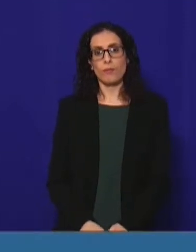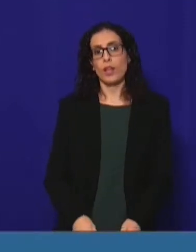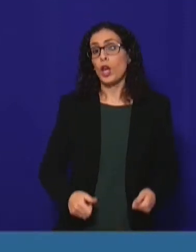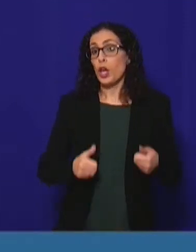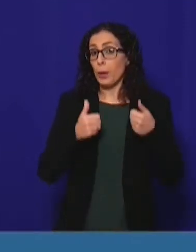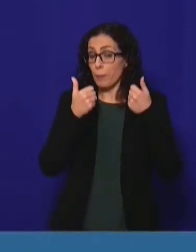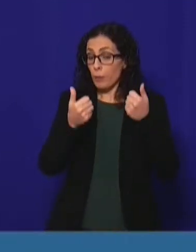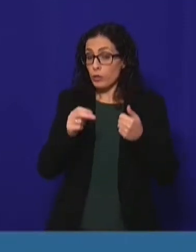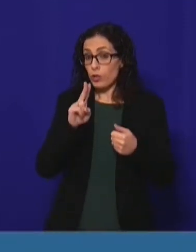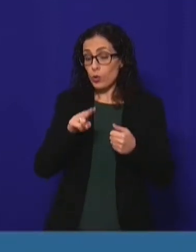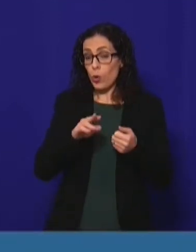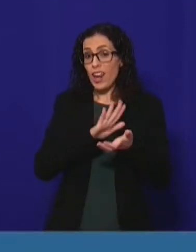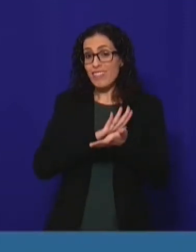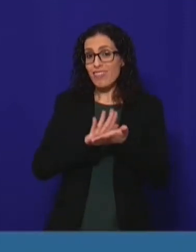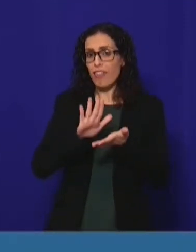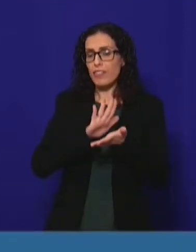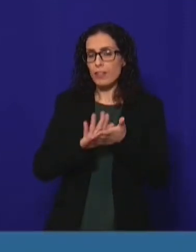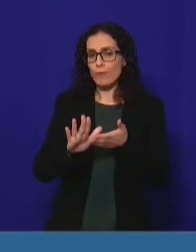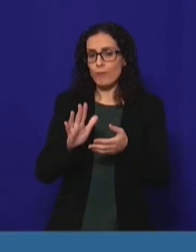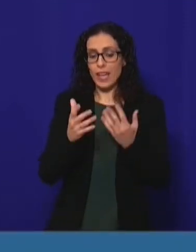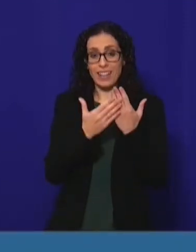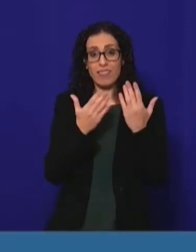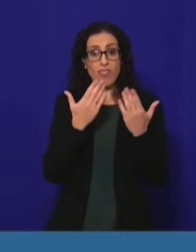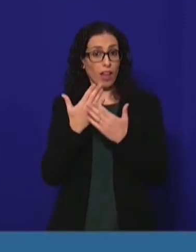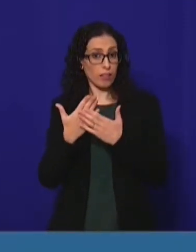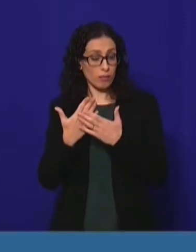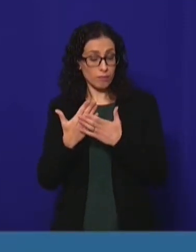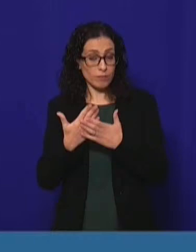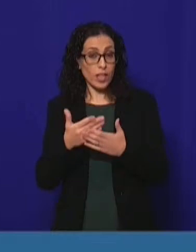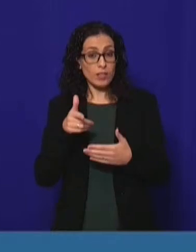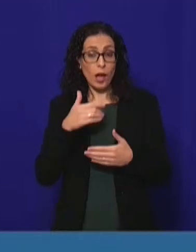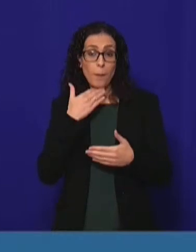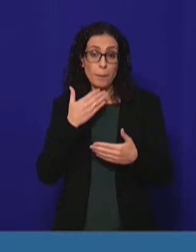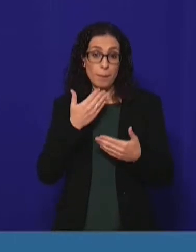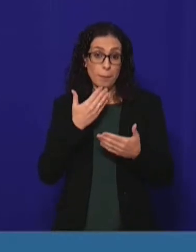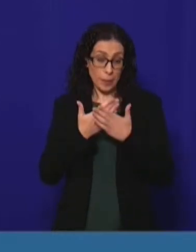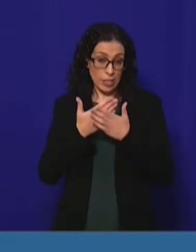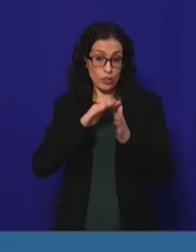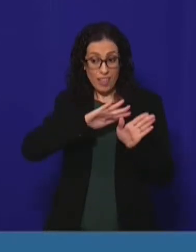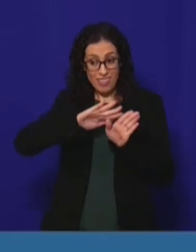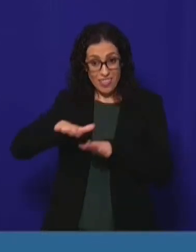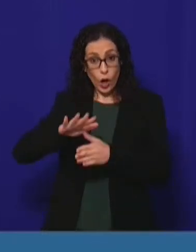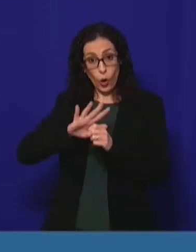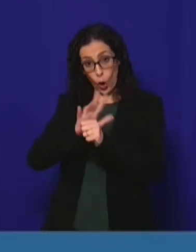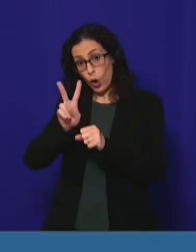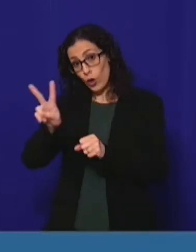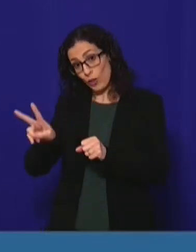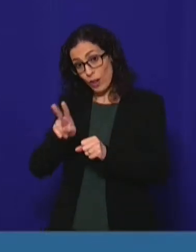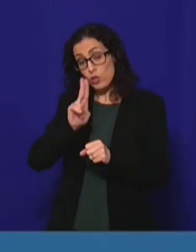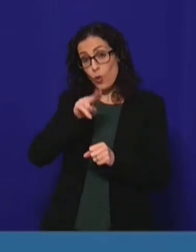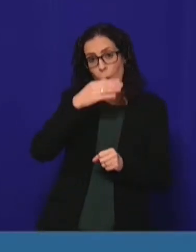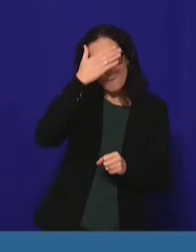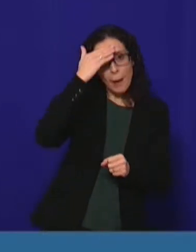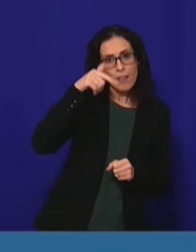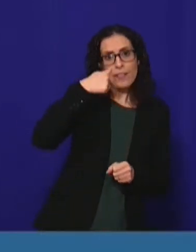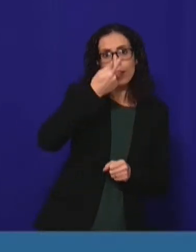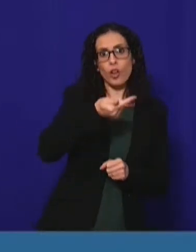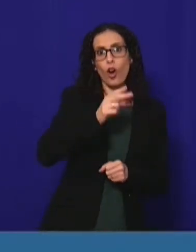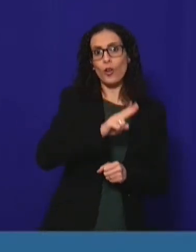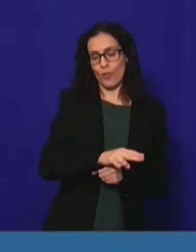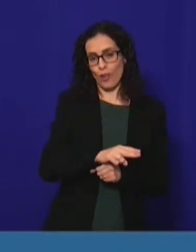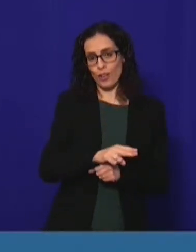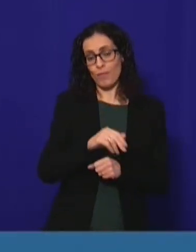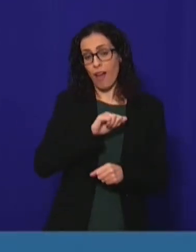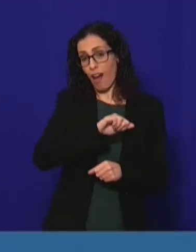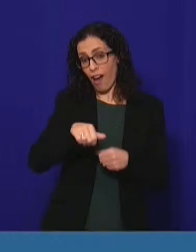tal-iġene tal-idejn u dan huwa importanti biex nevitaw kemm il-COVID imma anke ħafna mill-marti ieħor li hawn madwarna. Bajna